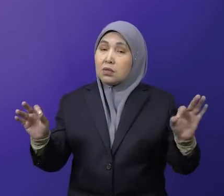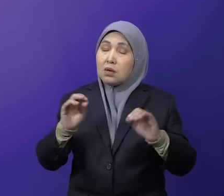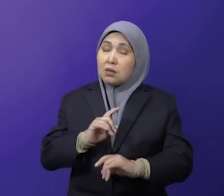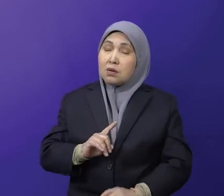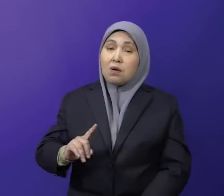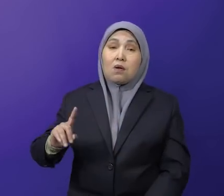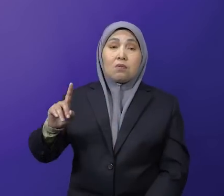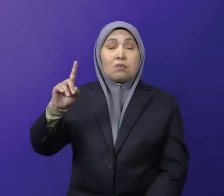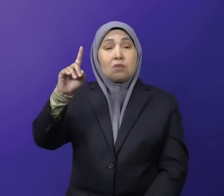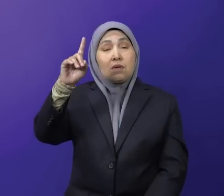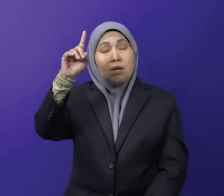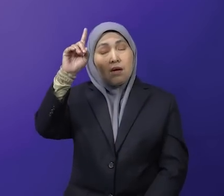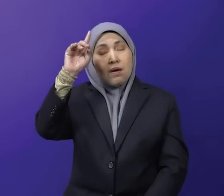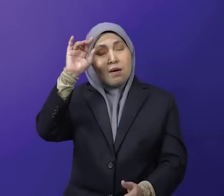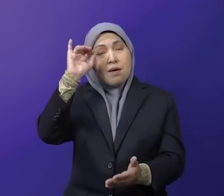Sadaqallahul